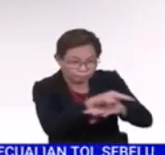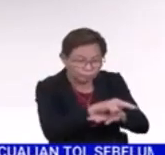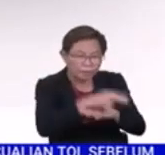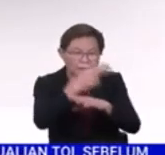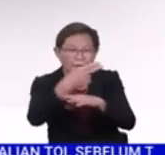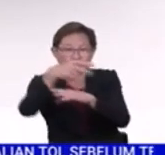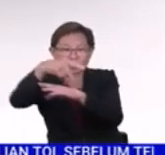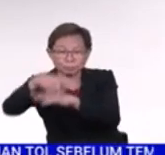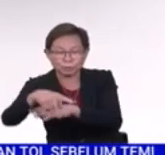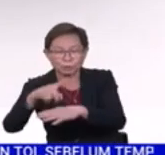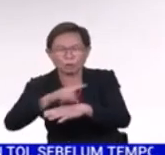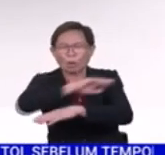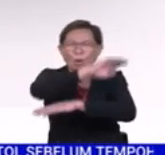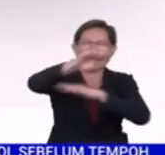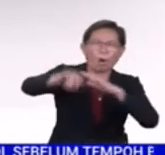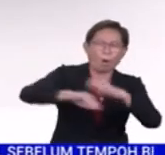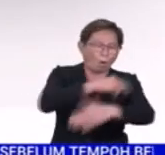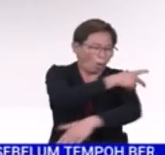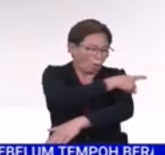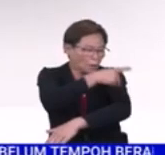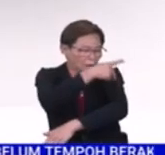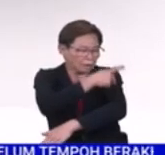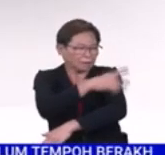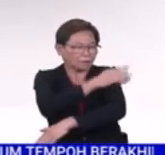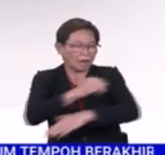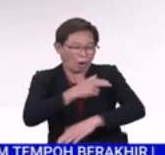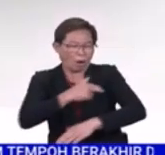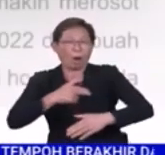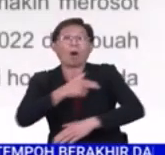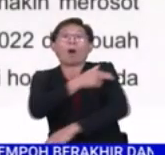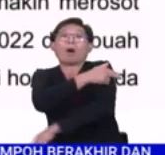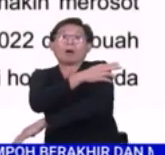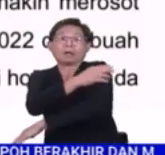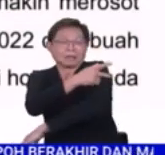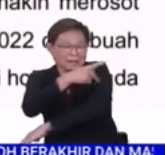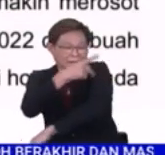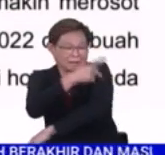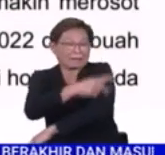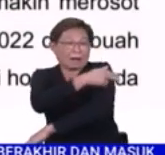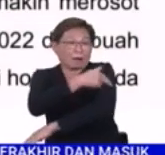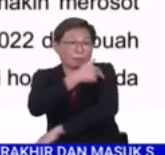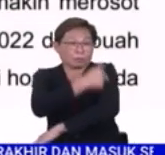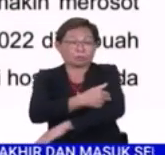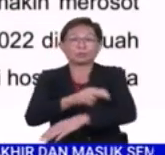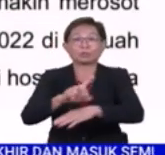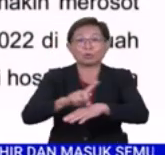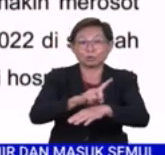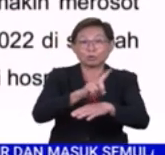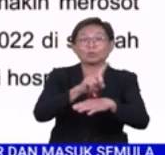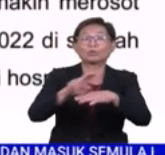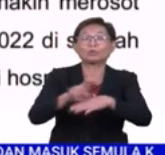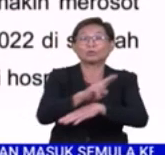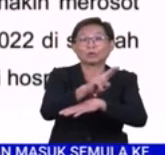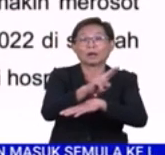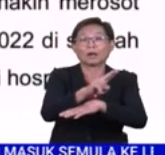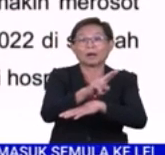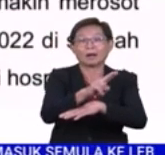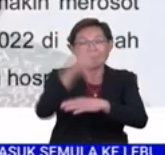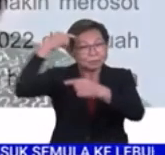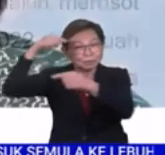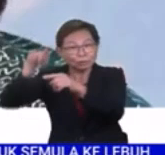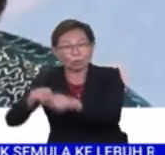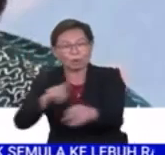hepatitis akut di semua klinik kesihatan dan Hospital Dengan menggunakan definisi kes yang telah dipersetujui